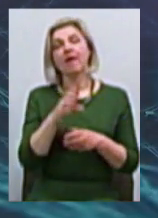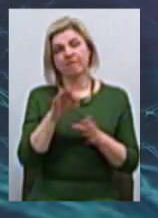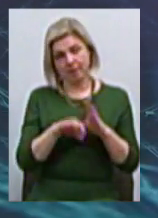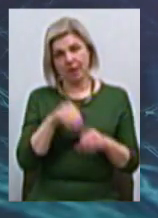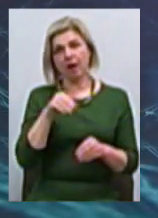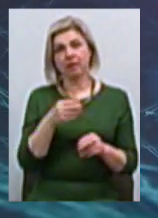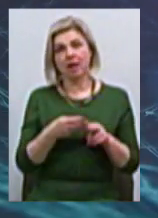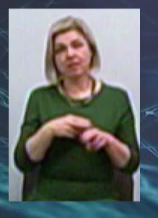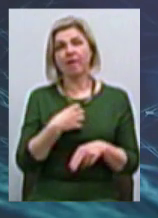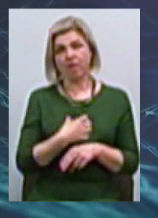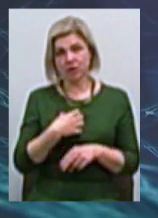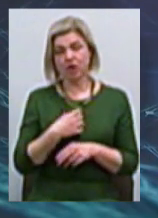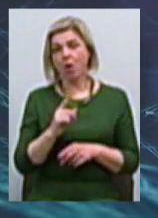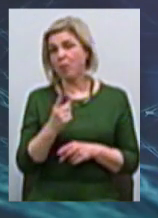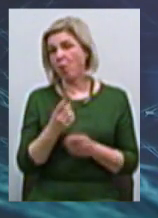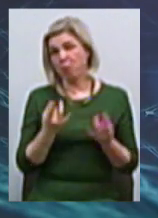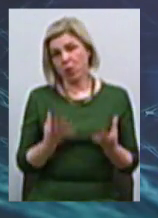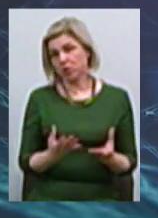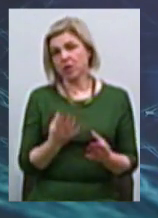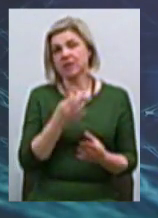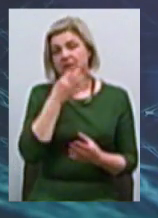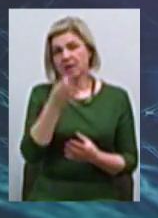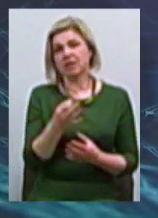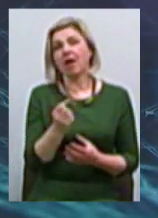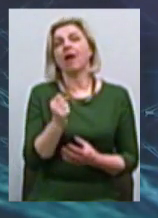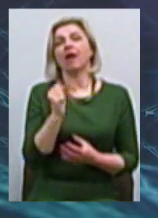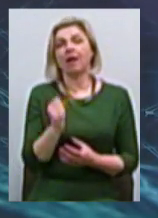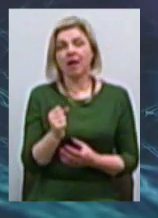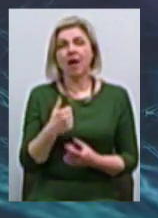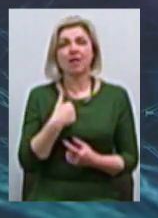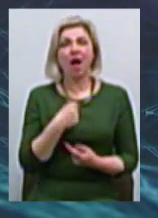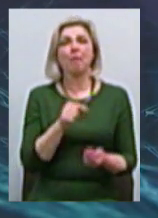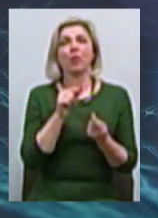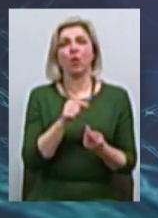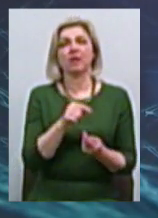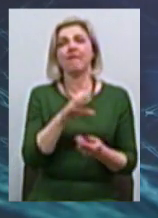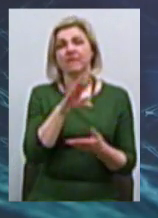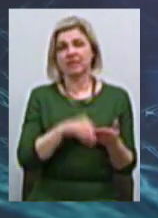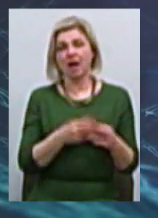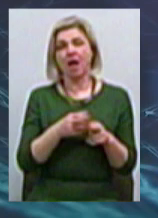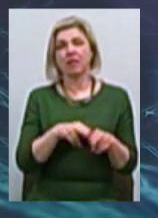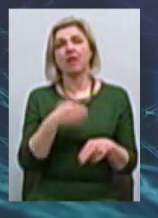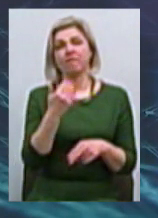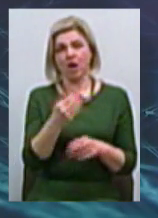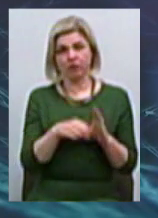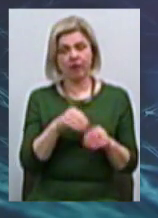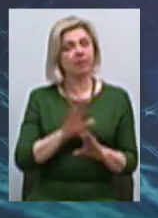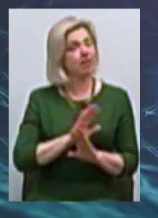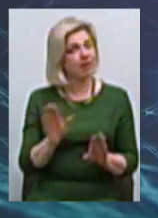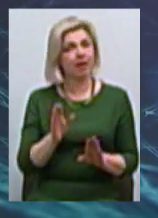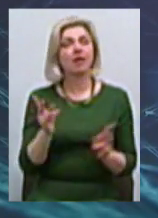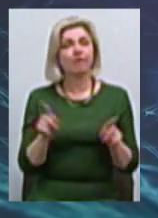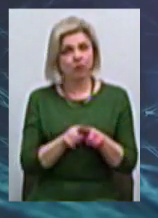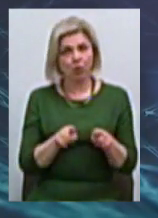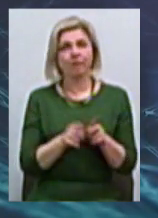важно. Потому что проще всего сказать: а, ребята, я против всех, это ваш выбор. Нет, все равно надо выбирать. И